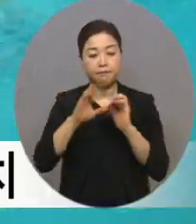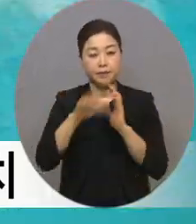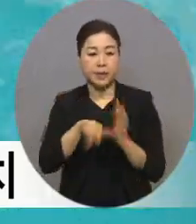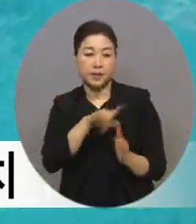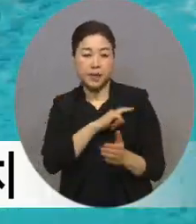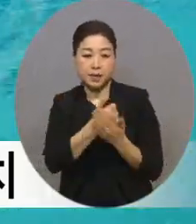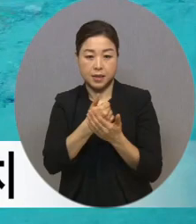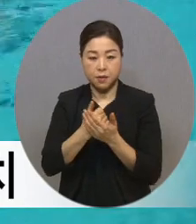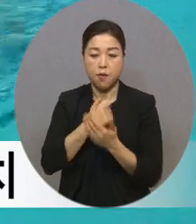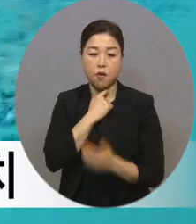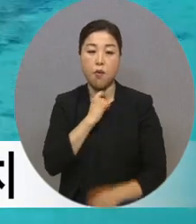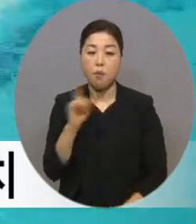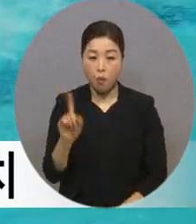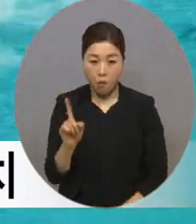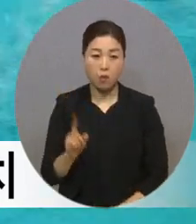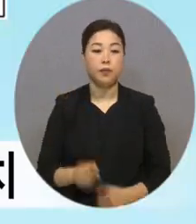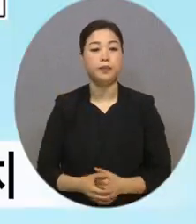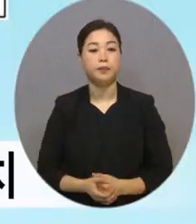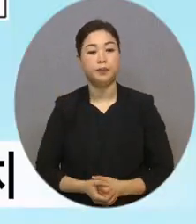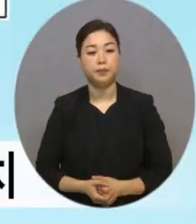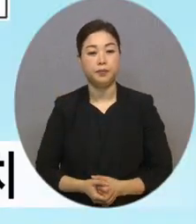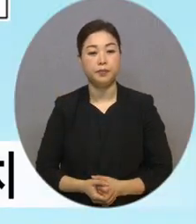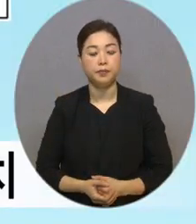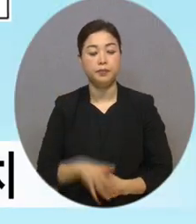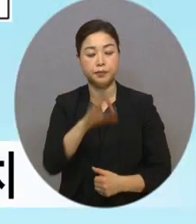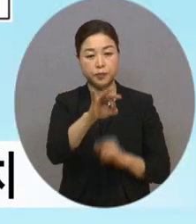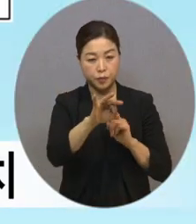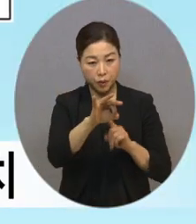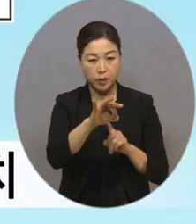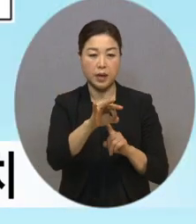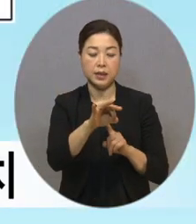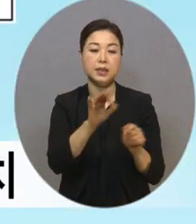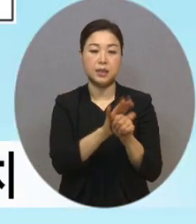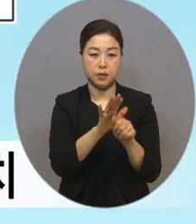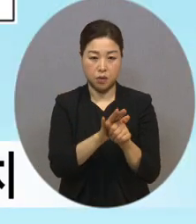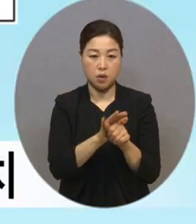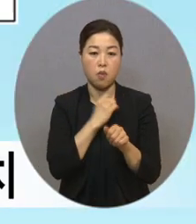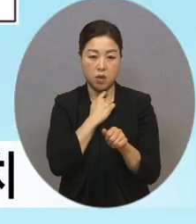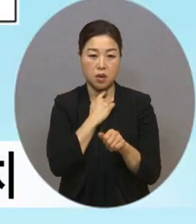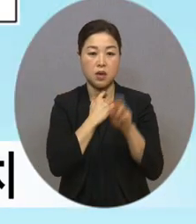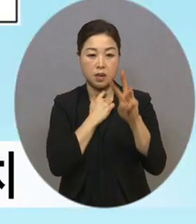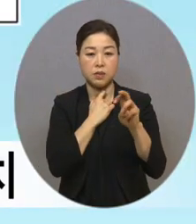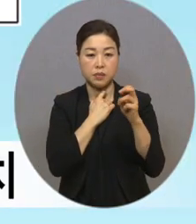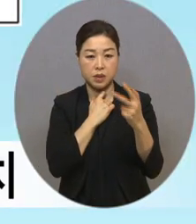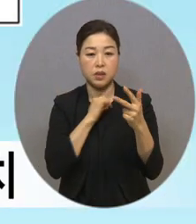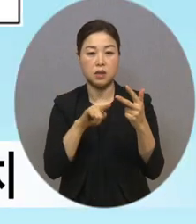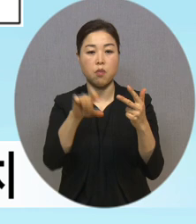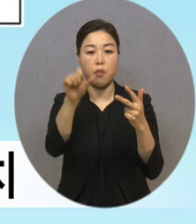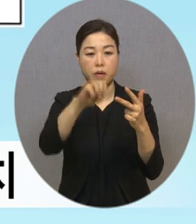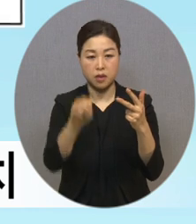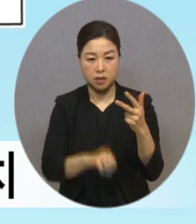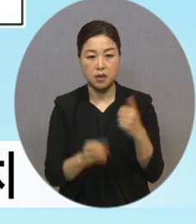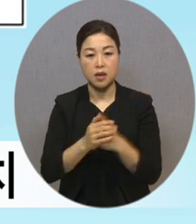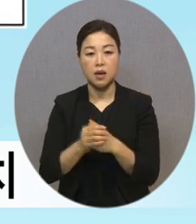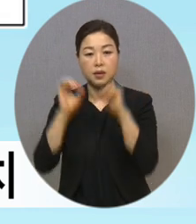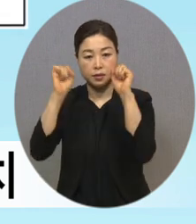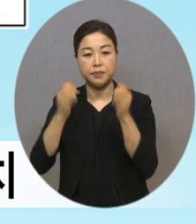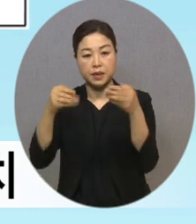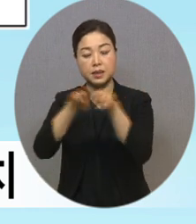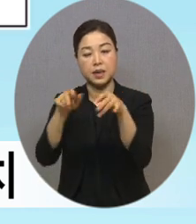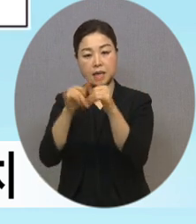가장 지원받고 싶은 사항에 대해서는 비용 지원이 37.5%였고 체육시설의 장애인